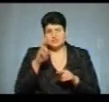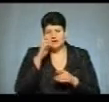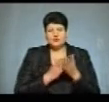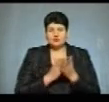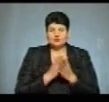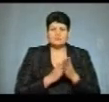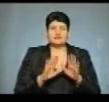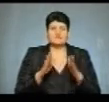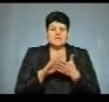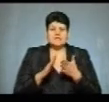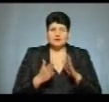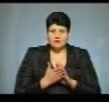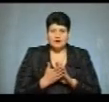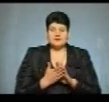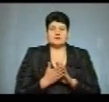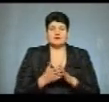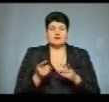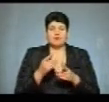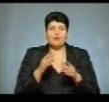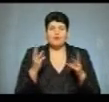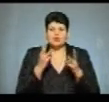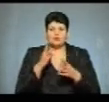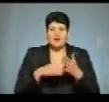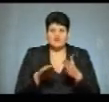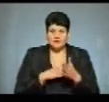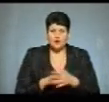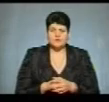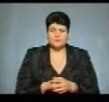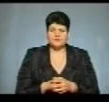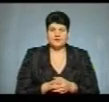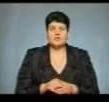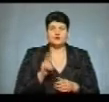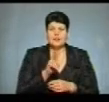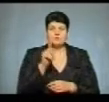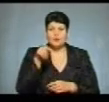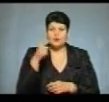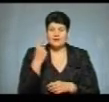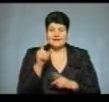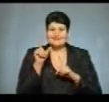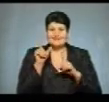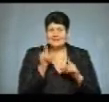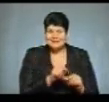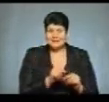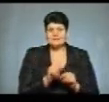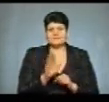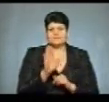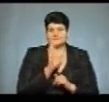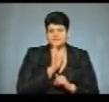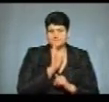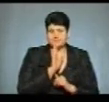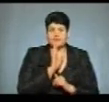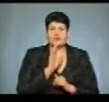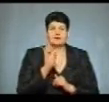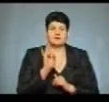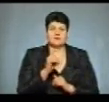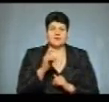надзвичайних ситуацій. В короткий термін пожежу ліквідовано. Тролейбусом номер 1 їхала з мікрорайону Східний тернополянка Надія